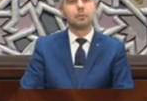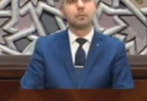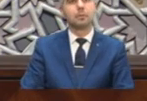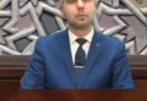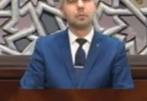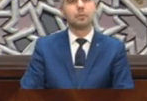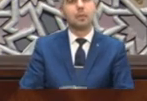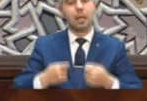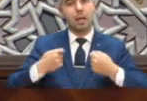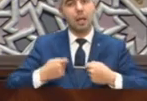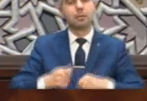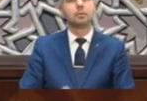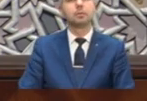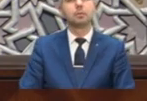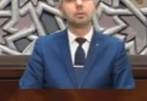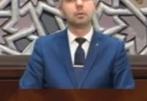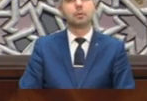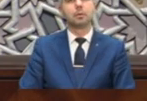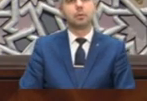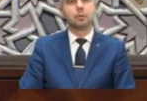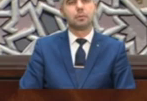سيد الرئيس، صحيح حنا كنطبقوا